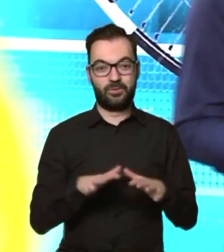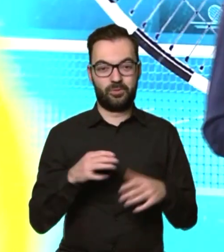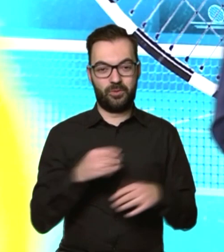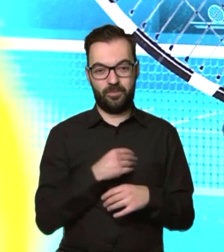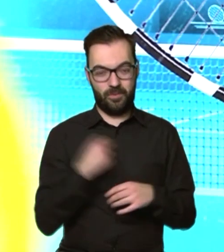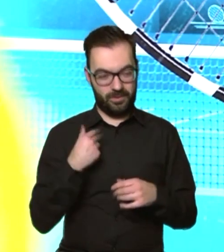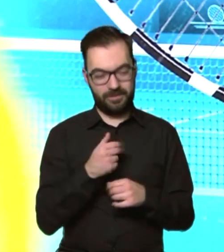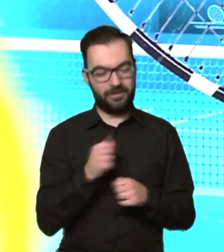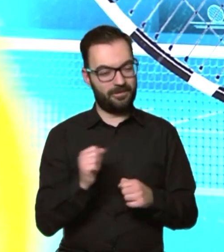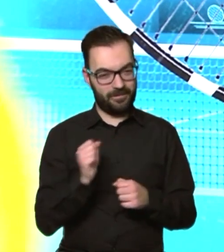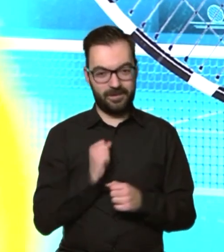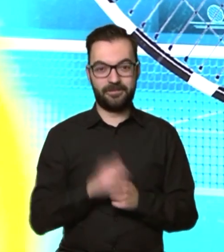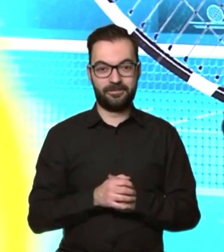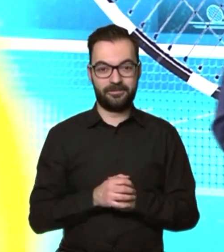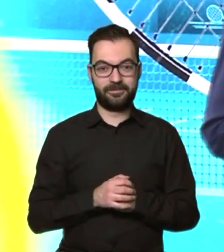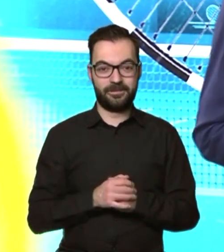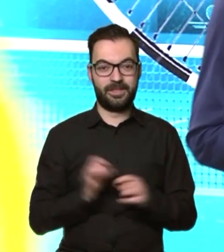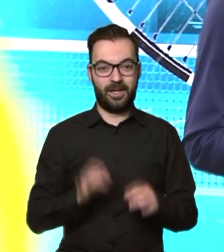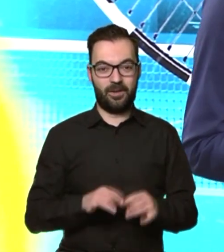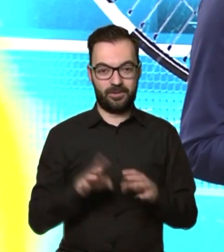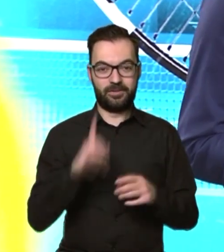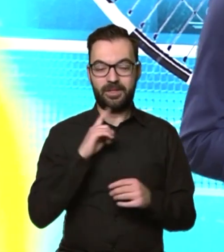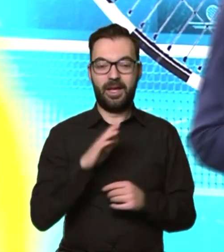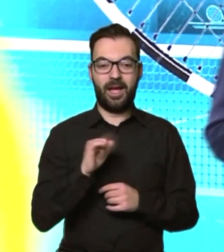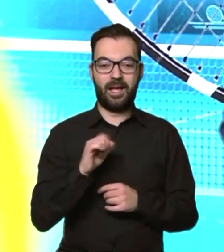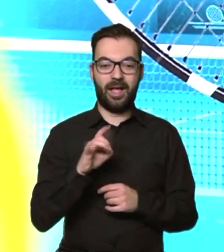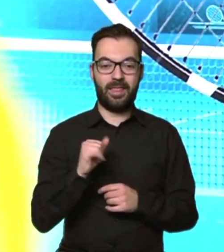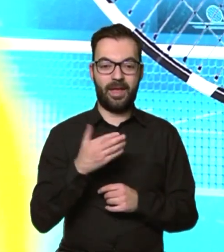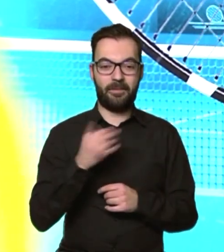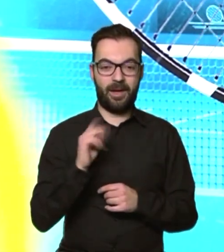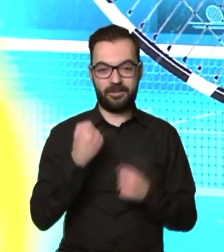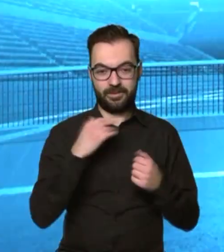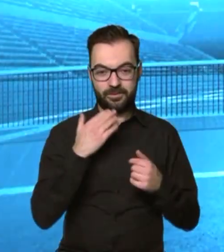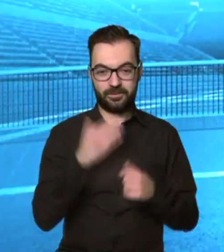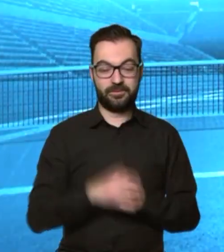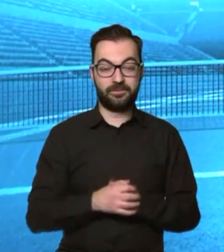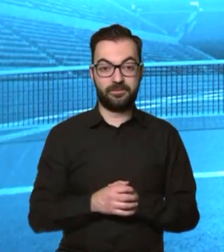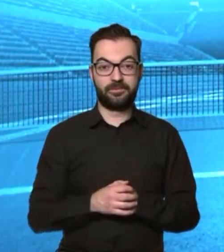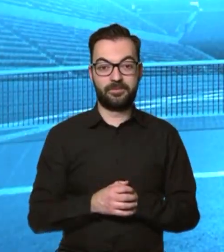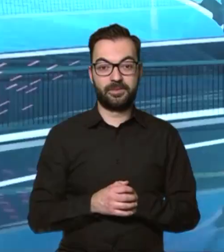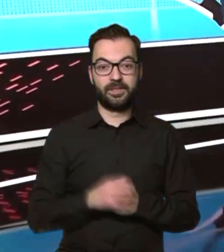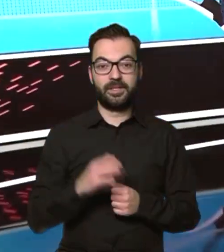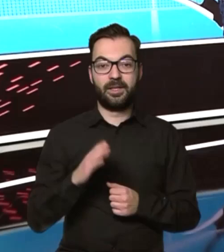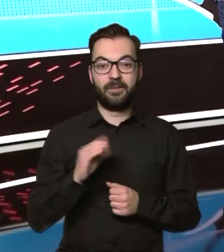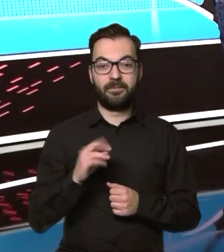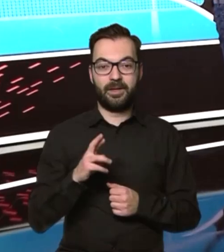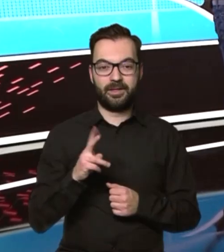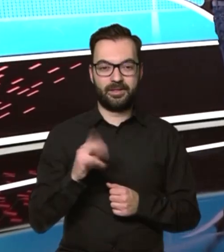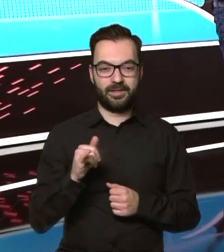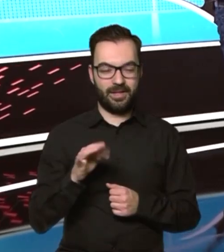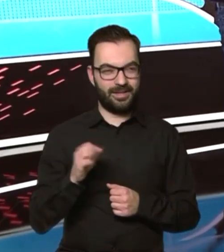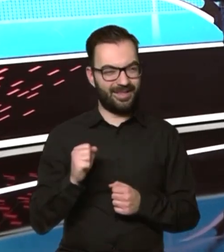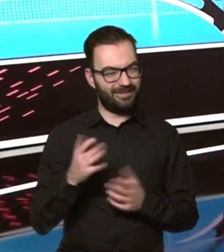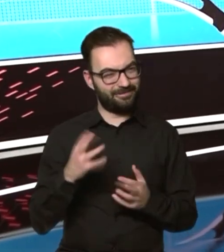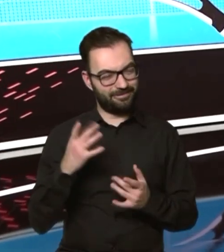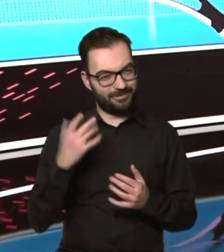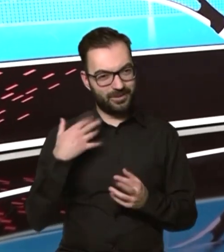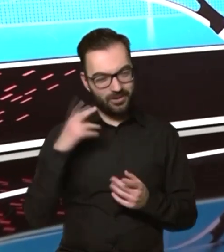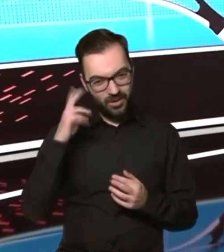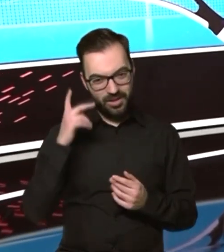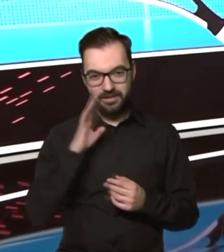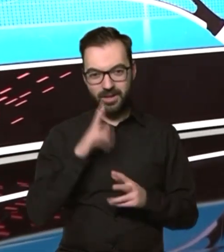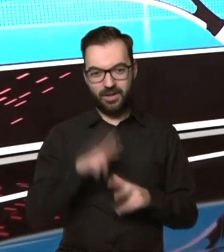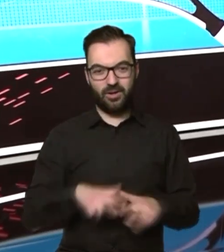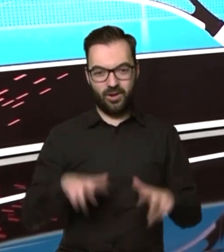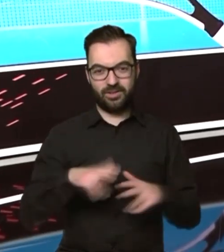polskich akcentów w tym roku w Australii, naprawdę. Agata Bachanek, bardzo dziękuję. Bardzo dziękuję. A swoją drogą nazwisko Berketa coś mi mówi. Mam wrażenie, że